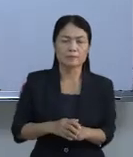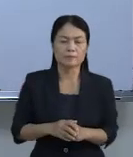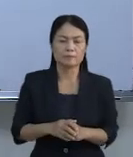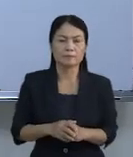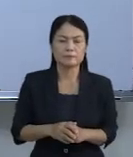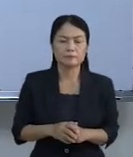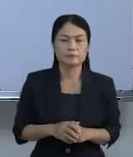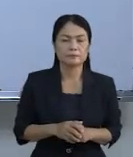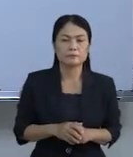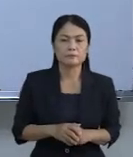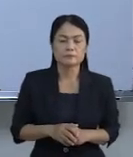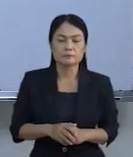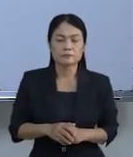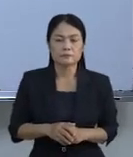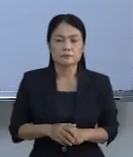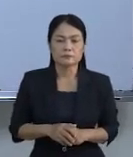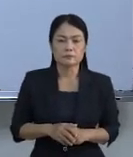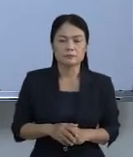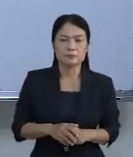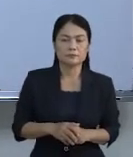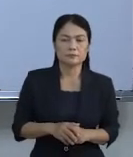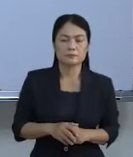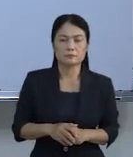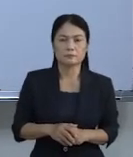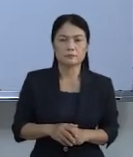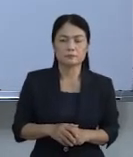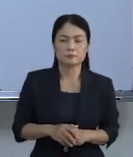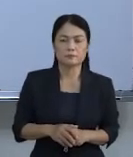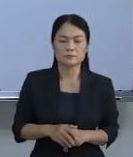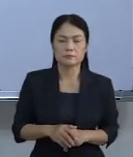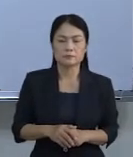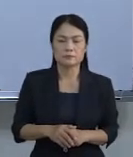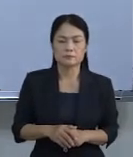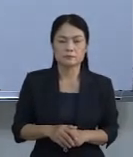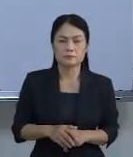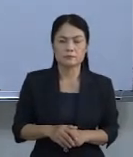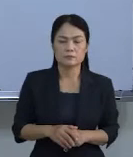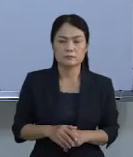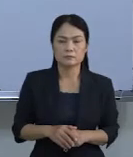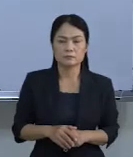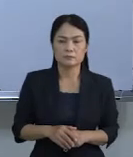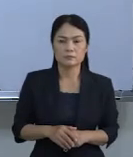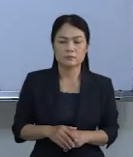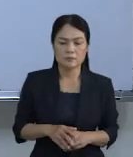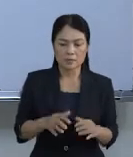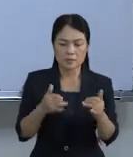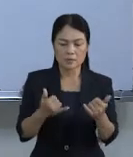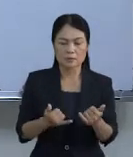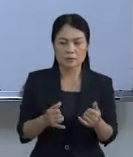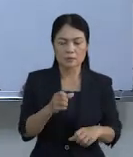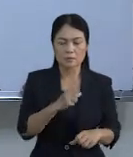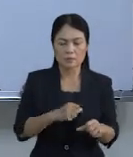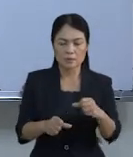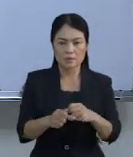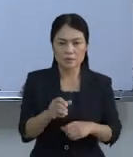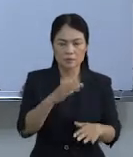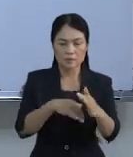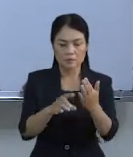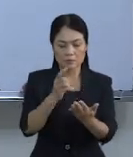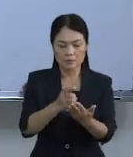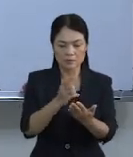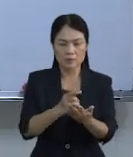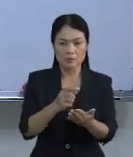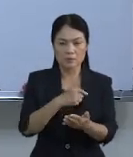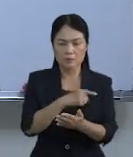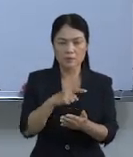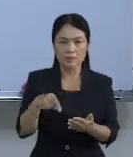và còn và ấy lời đi dương và to châu là đó mê đi nó bò